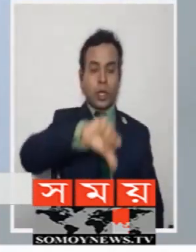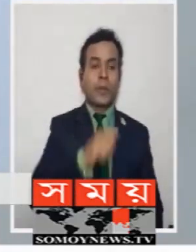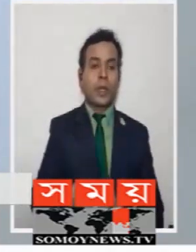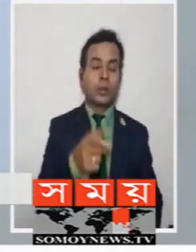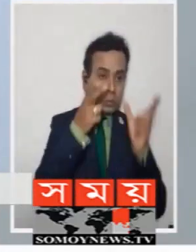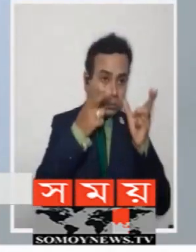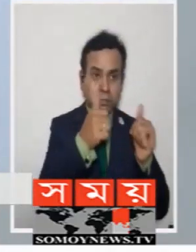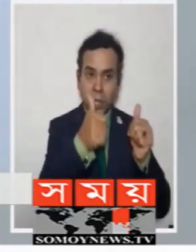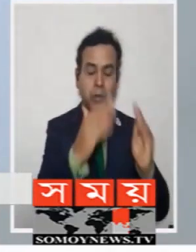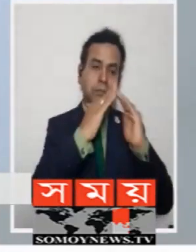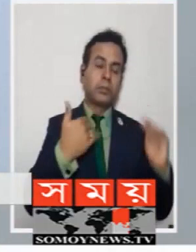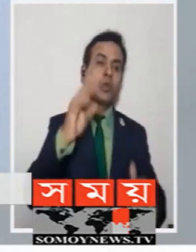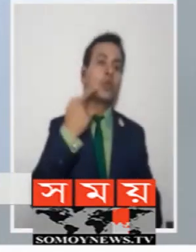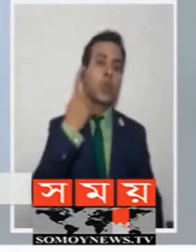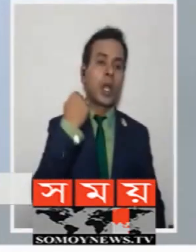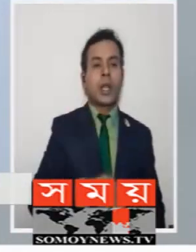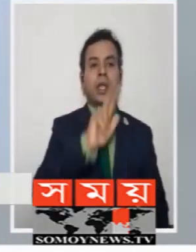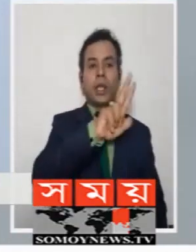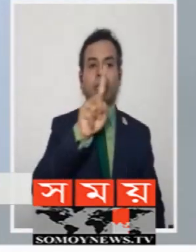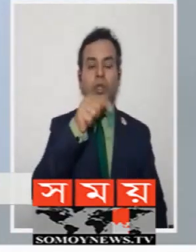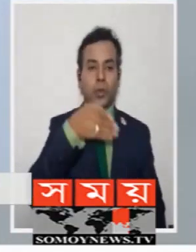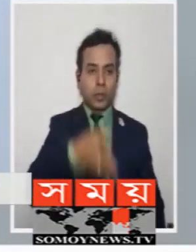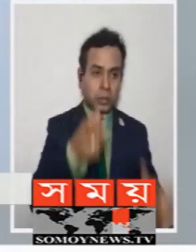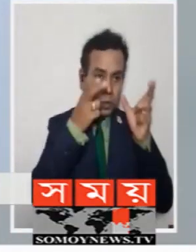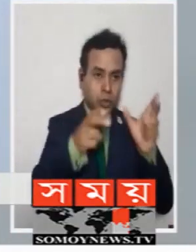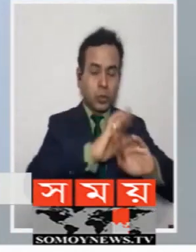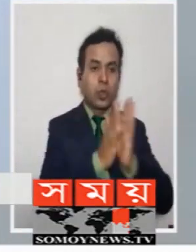আছেন 2748 জন এবং এ পর্যন্ত ছাড় পেয়েছেন